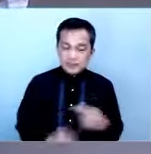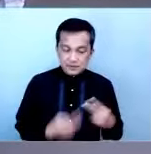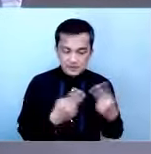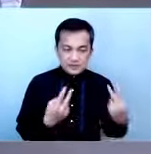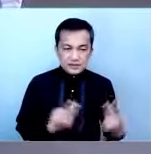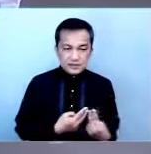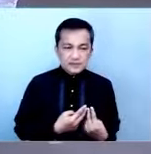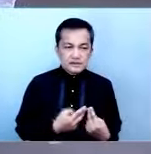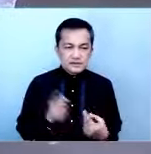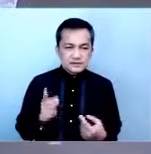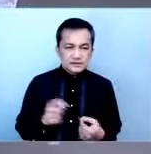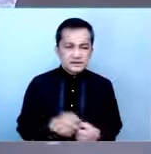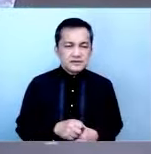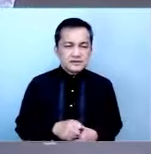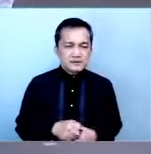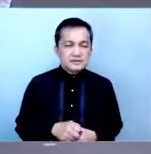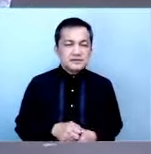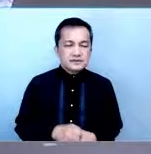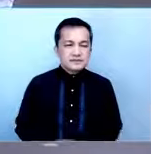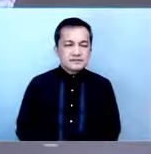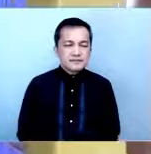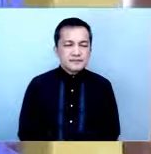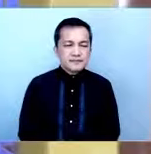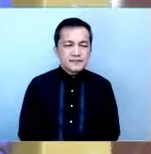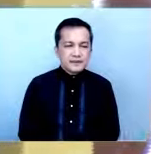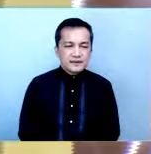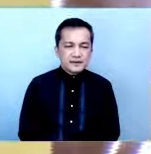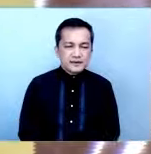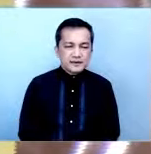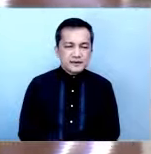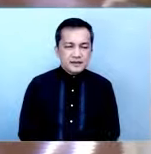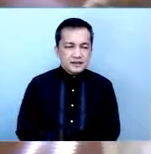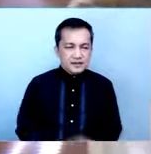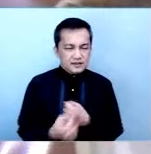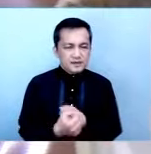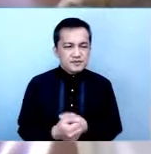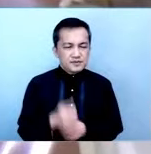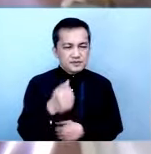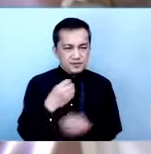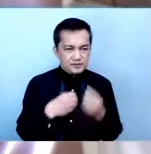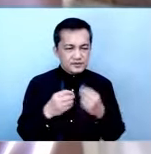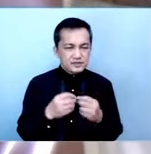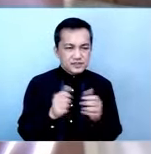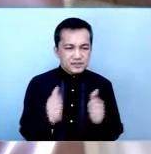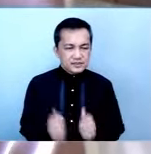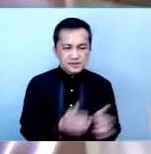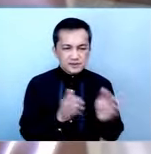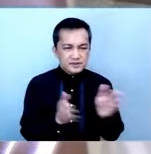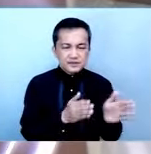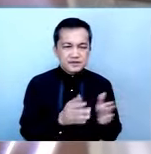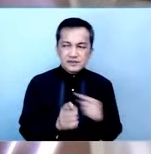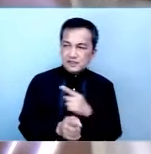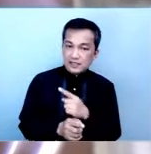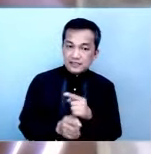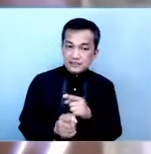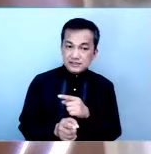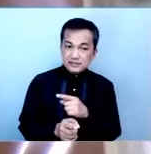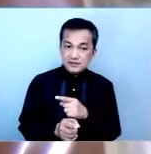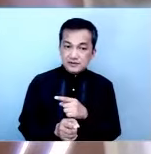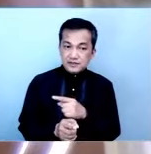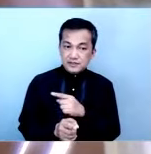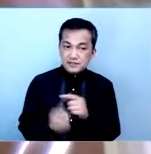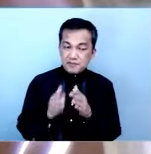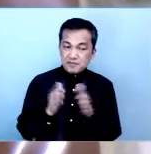po pwede. This is the love fruit edible arrangement po. Nandito po siya. Yes, ito po at saka to. This is the big